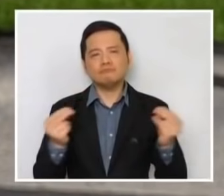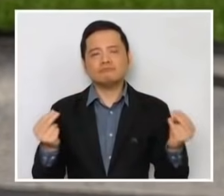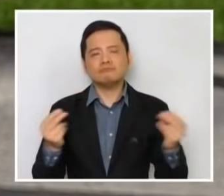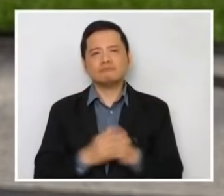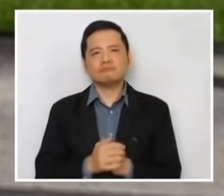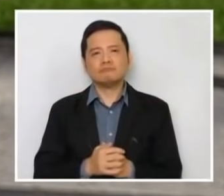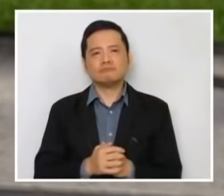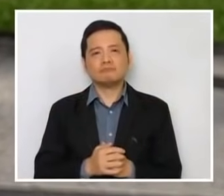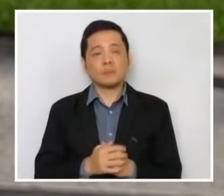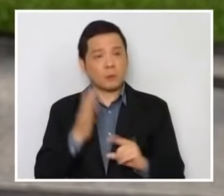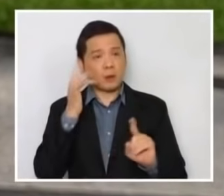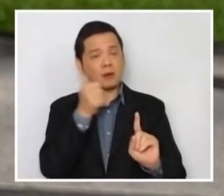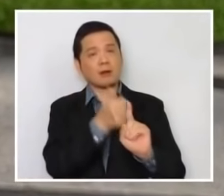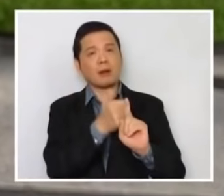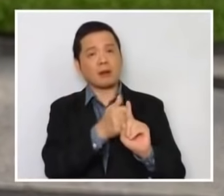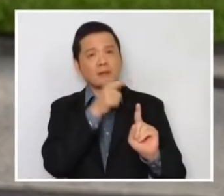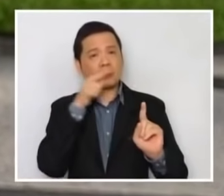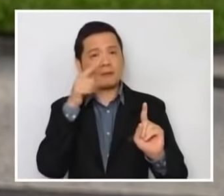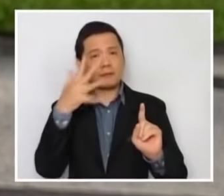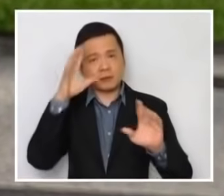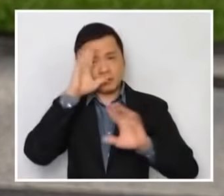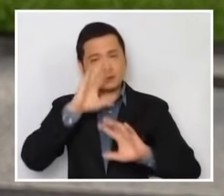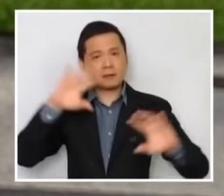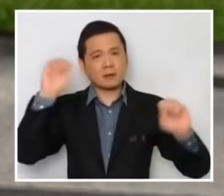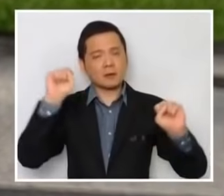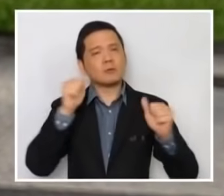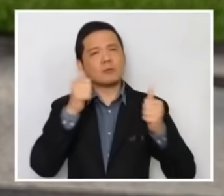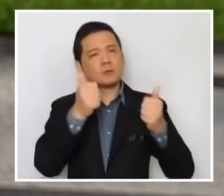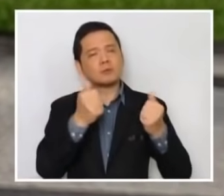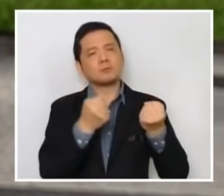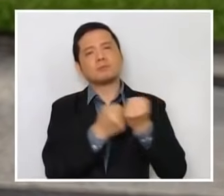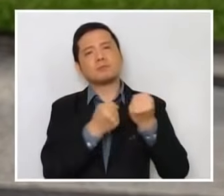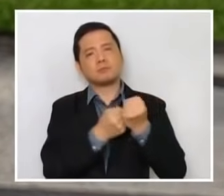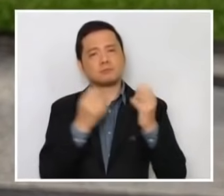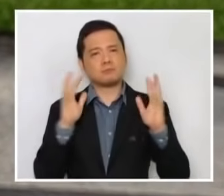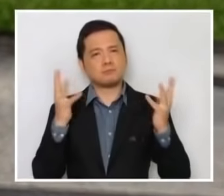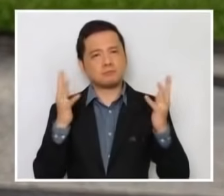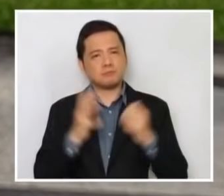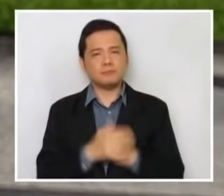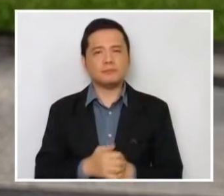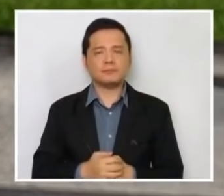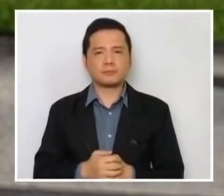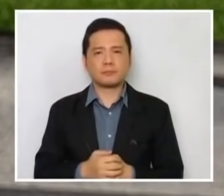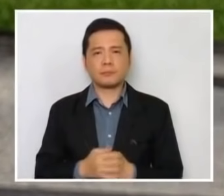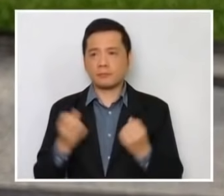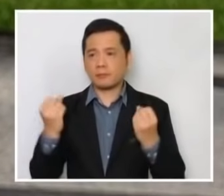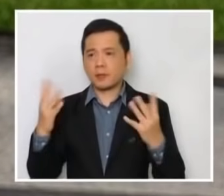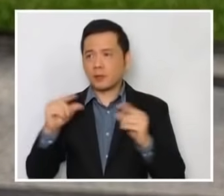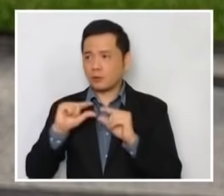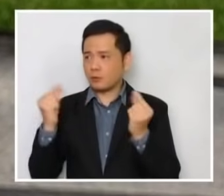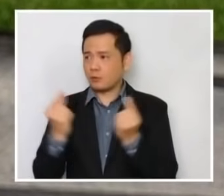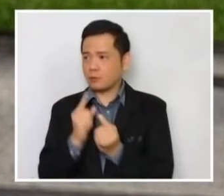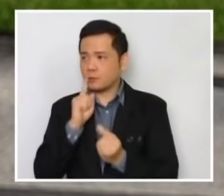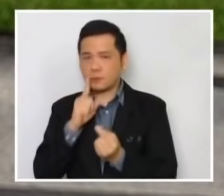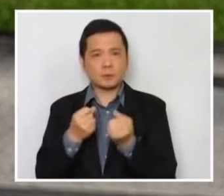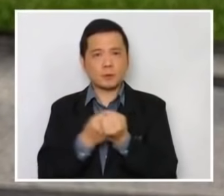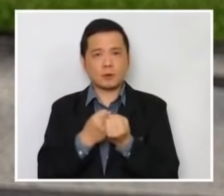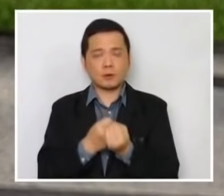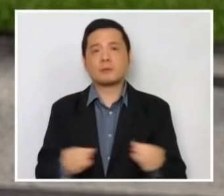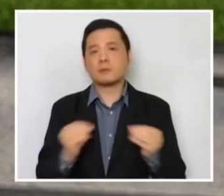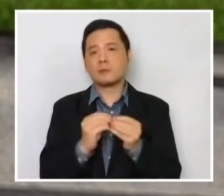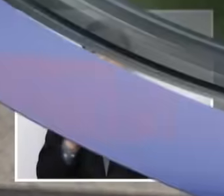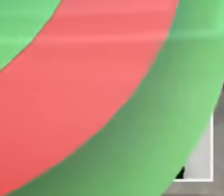sa 2022. Ang grupong magdalo naman, suportado ang kanyang kandidatura. Nagpapatrol, Bianca